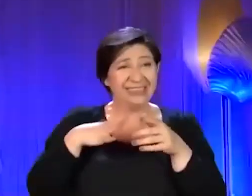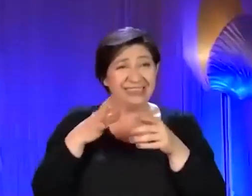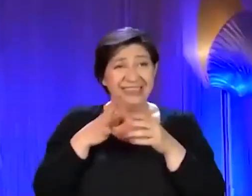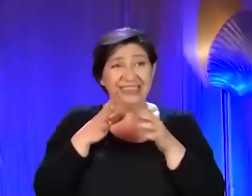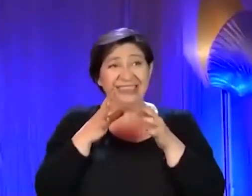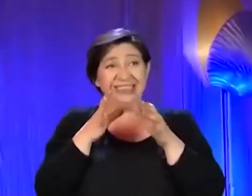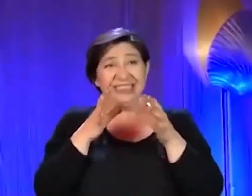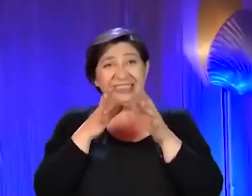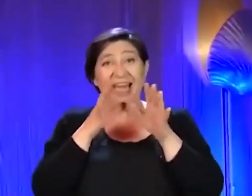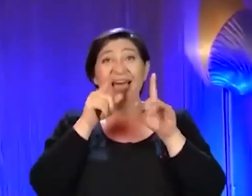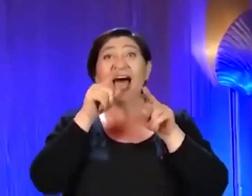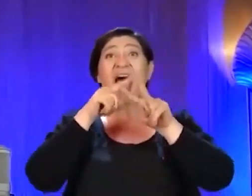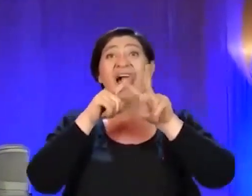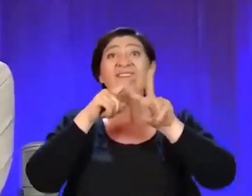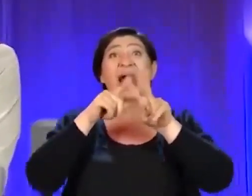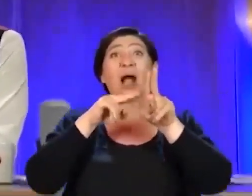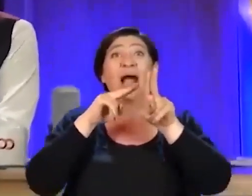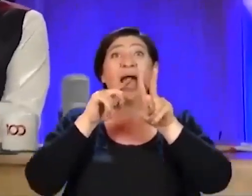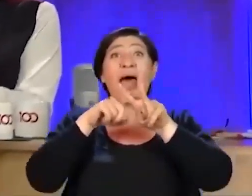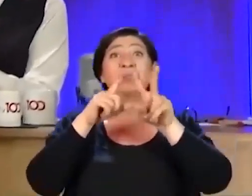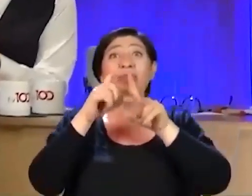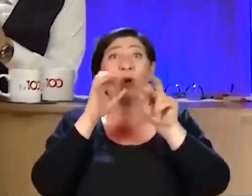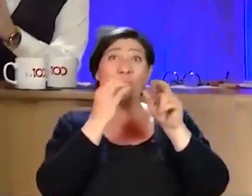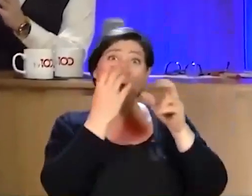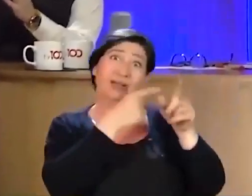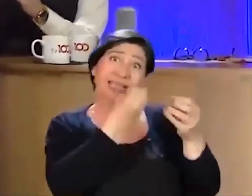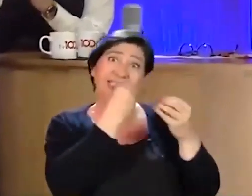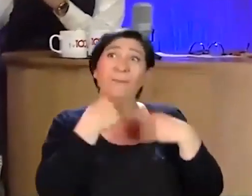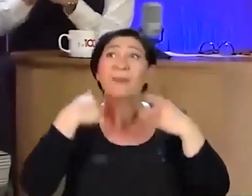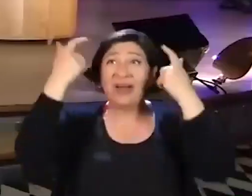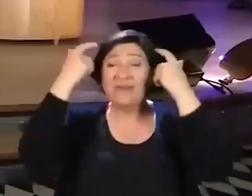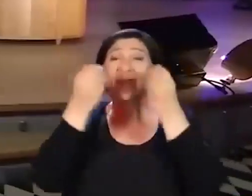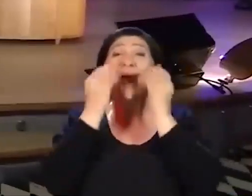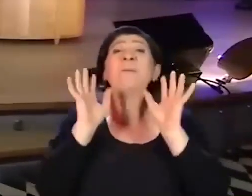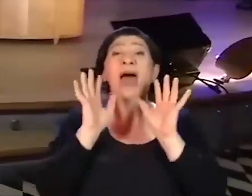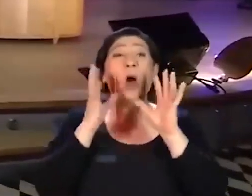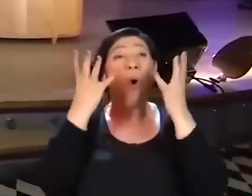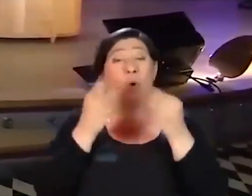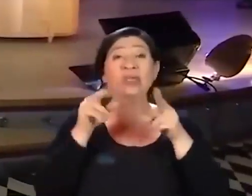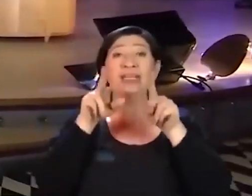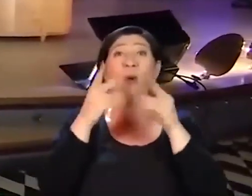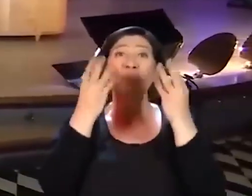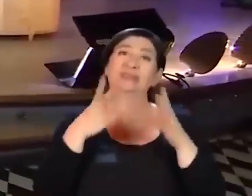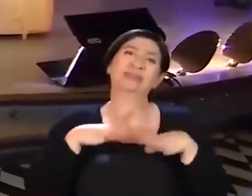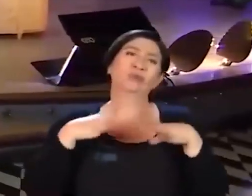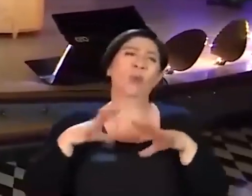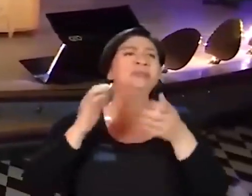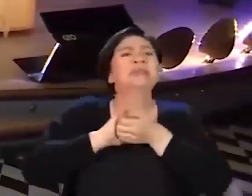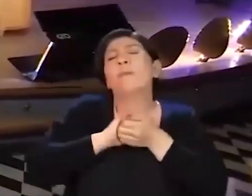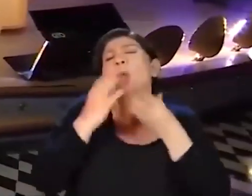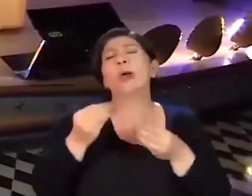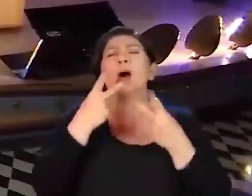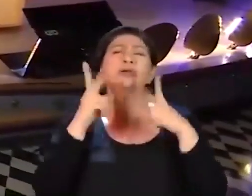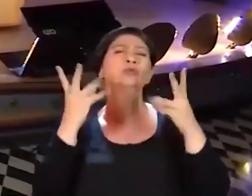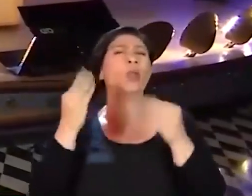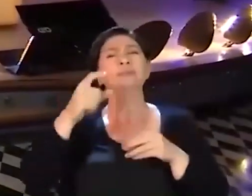ısırmak, avokadolara saklasan, benim kafamı yemesen. Yani herkesin böyle olduğu gibi olmasını istiyorum ben, biliyor musun? Hani samimi olalım,